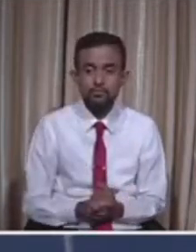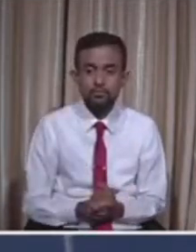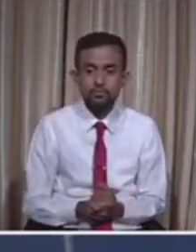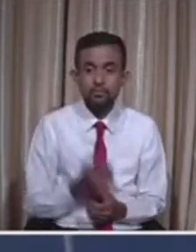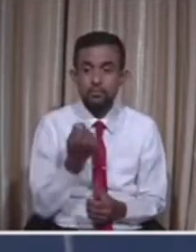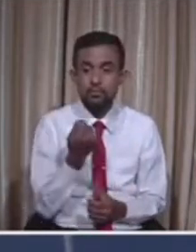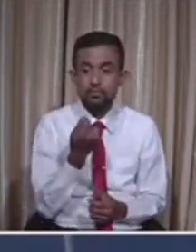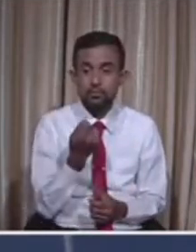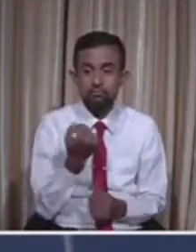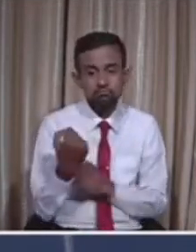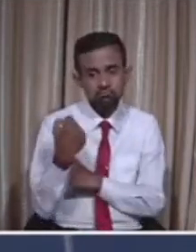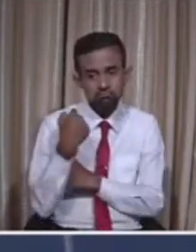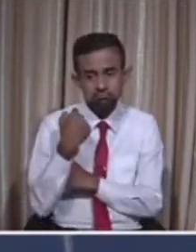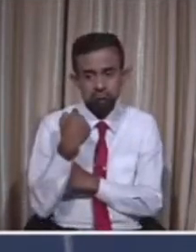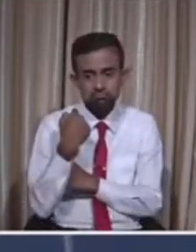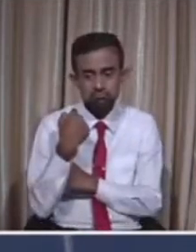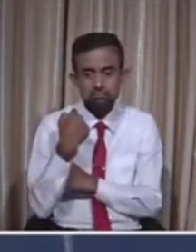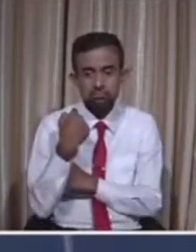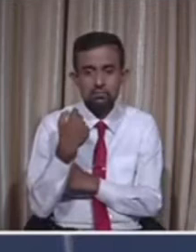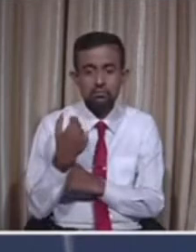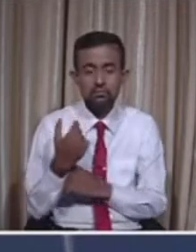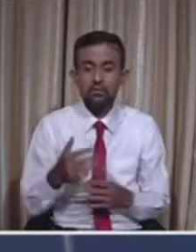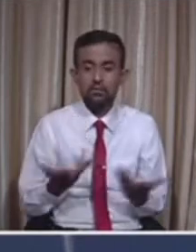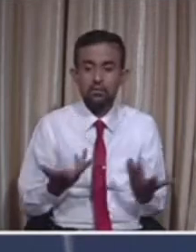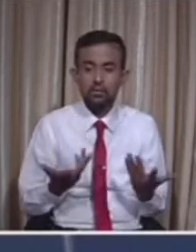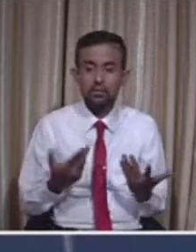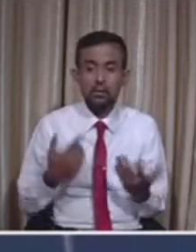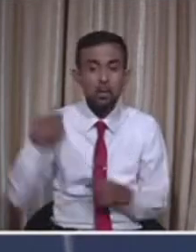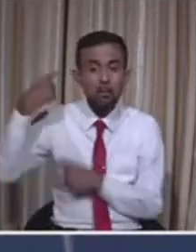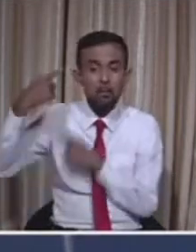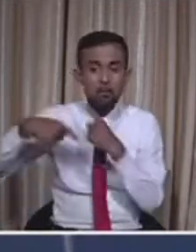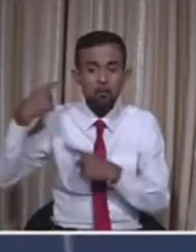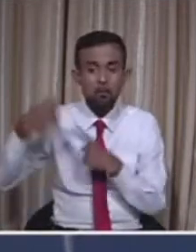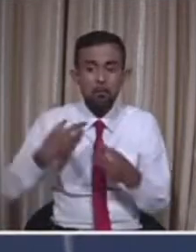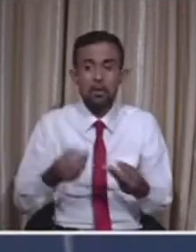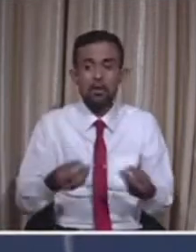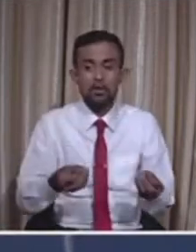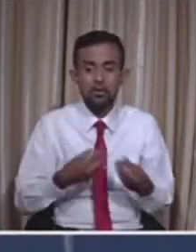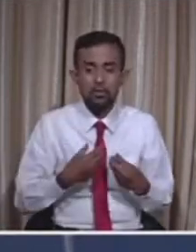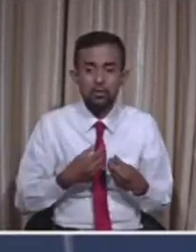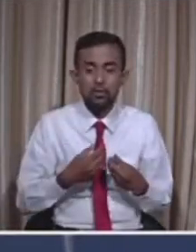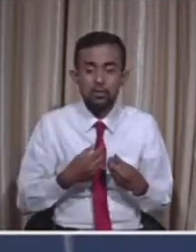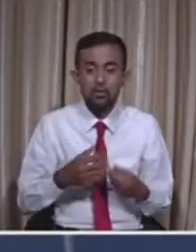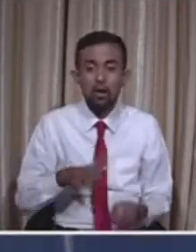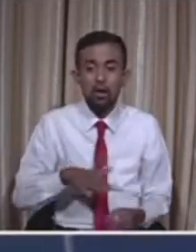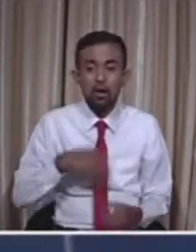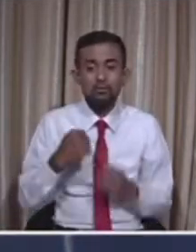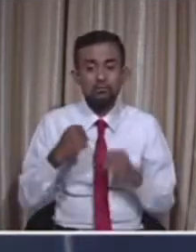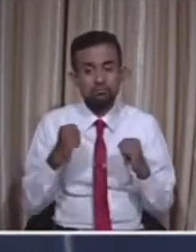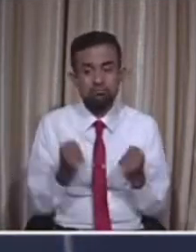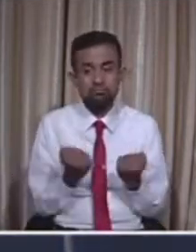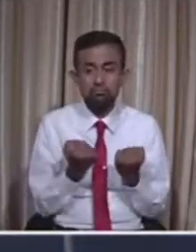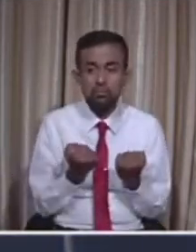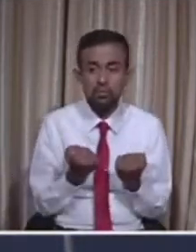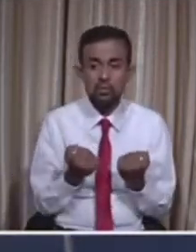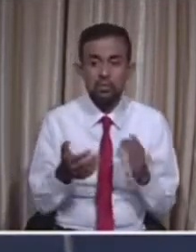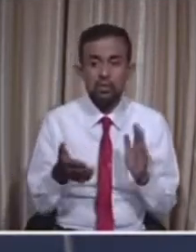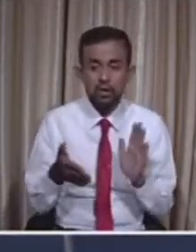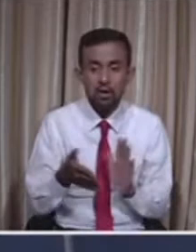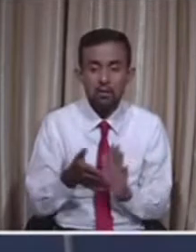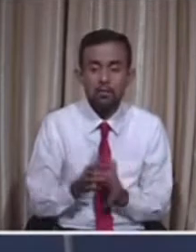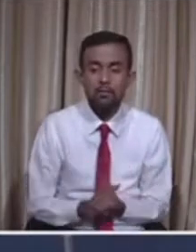mudal latin saktimat ehema naththam paramparawen aapu kumana ho padanamak saktimat padanamak mata aapu aya